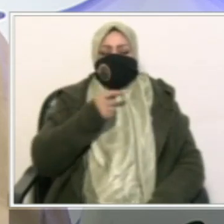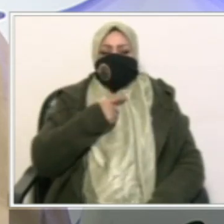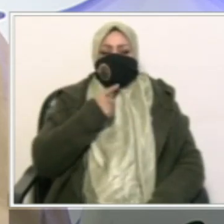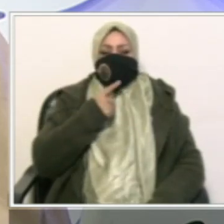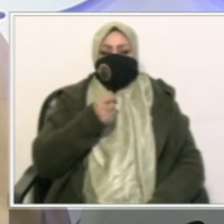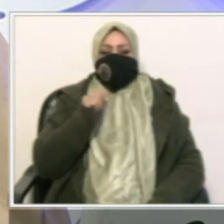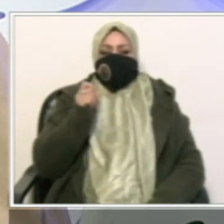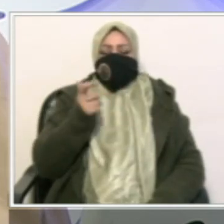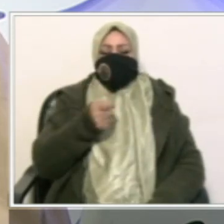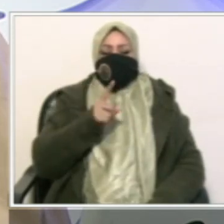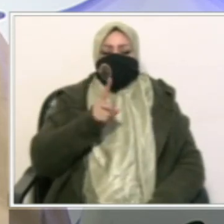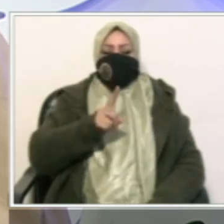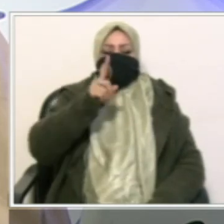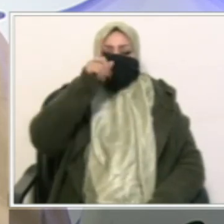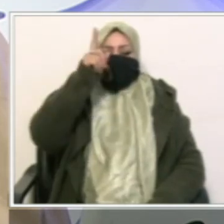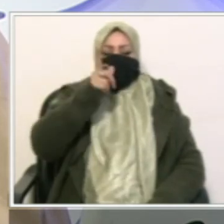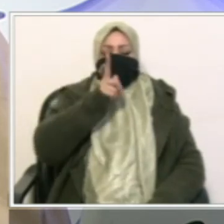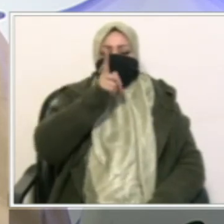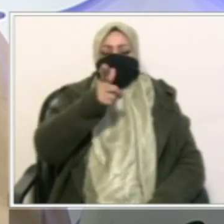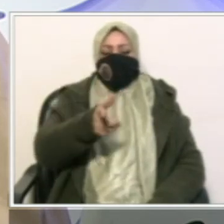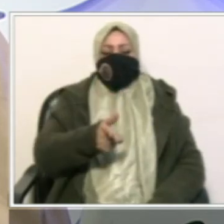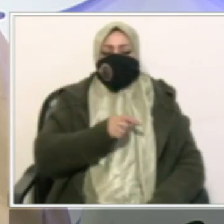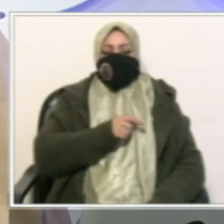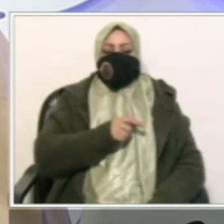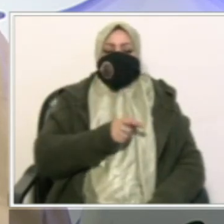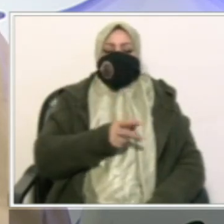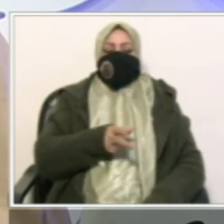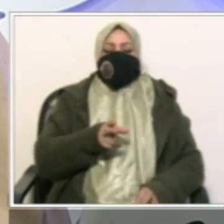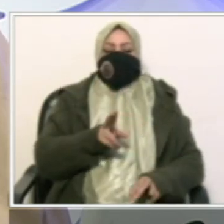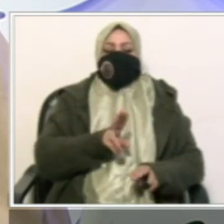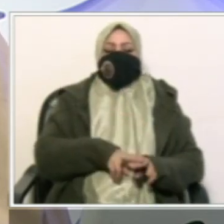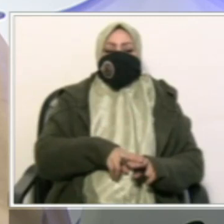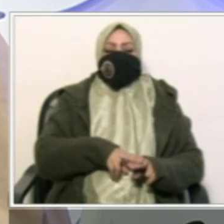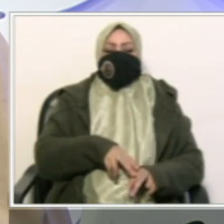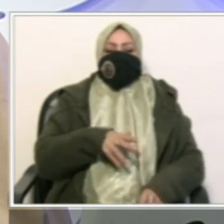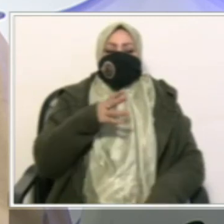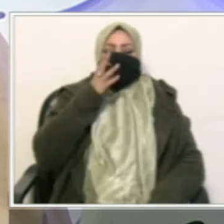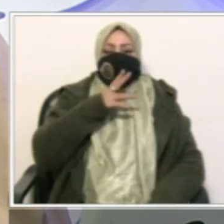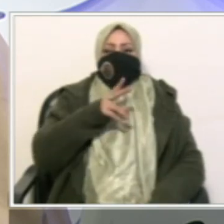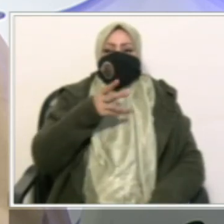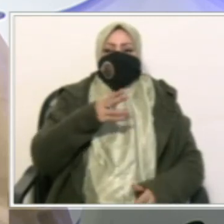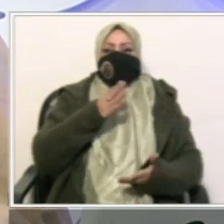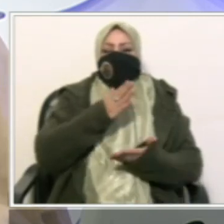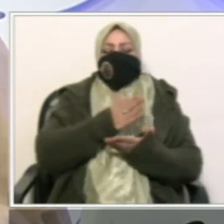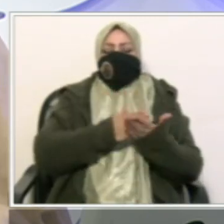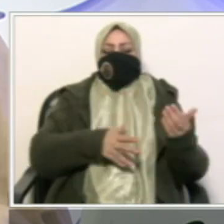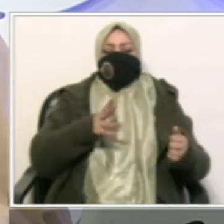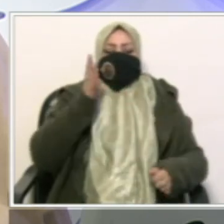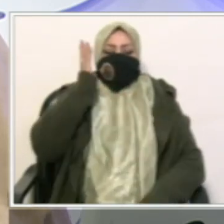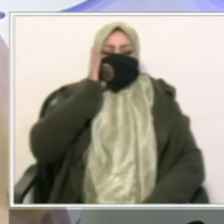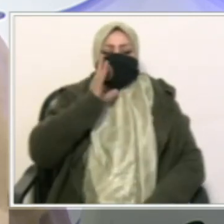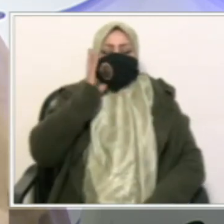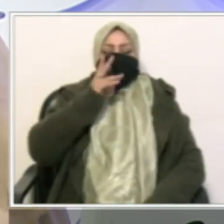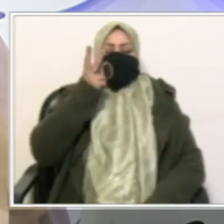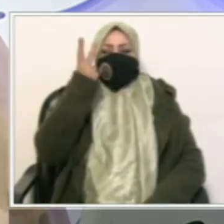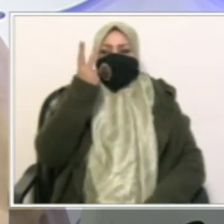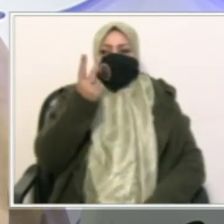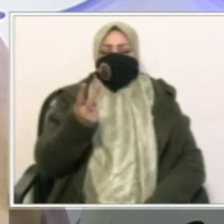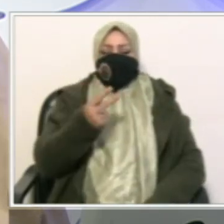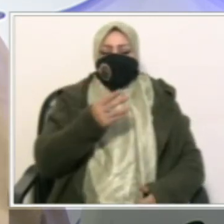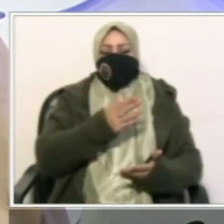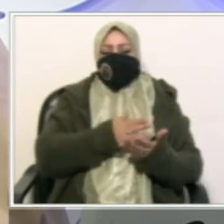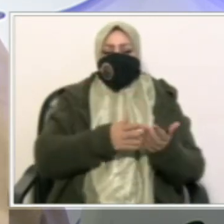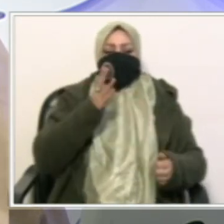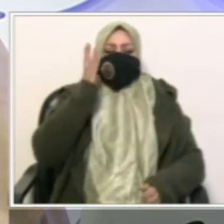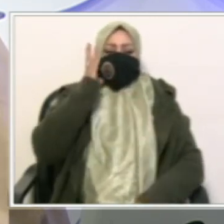على لسان نبيه عليه الصلاة والسلام: قسمت الصلاة بيني وبين عبدي نصفين، فقال: قسمت الصلاة بيني